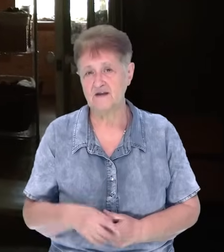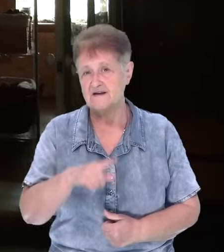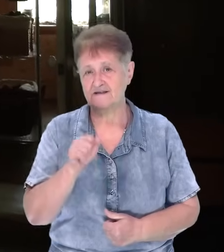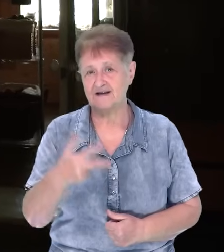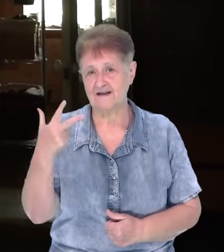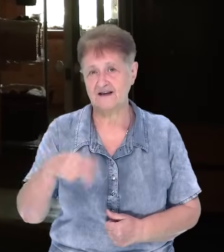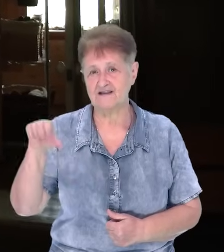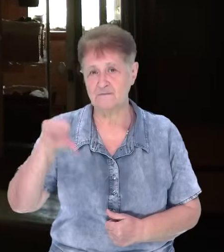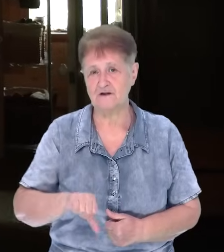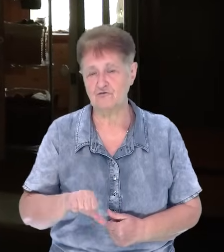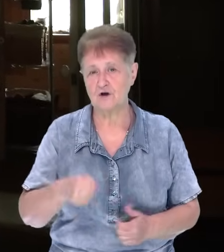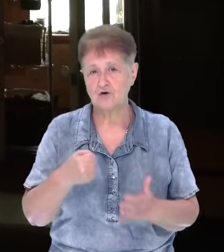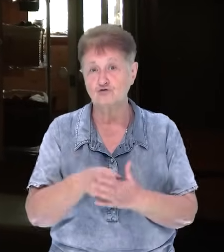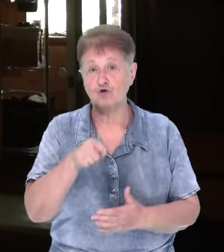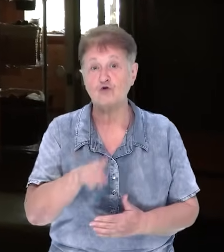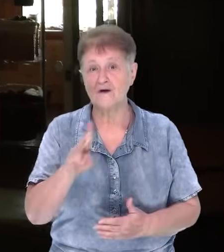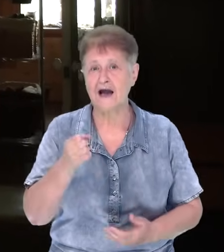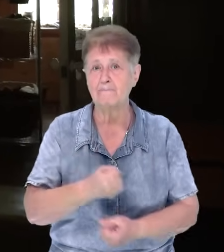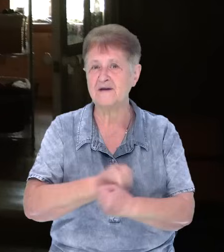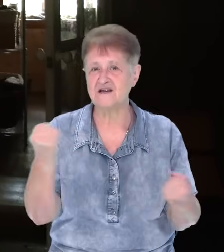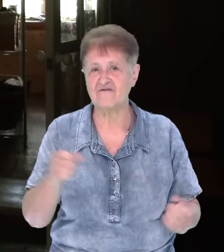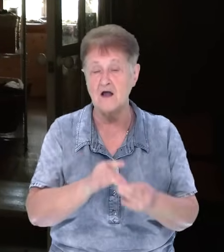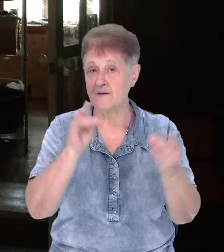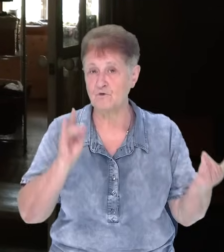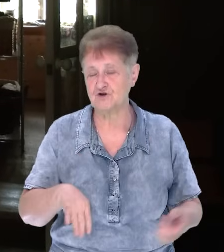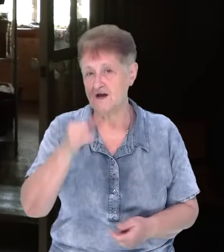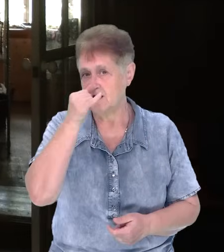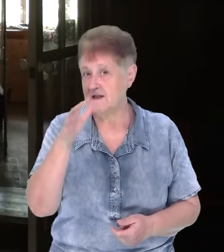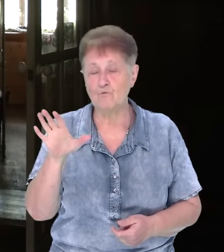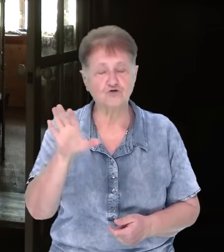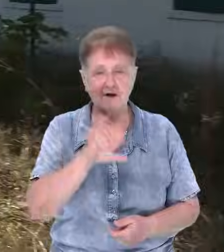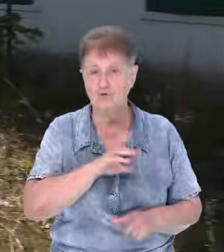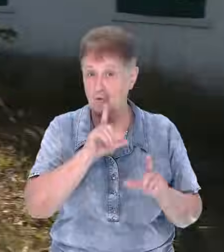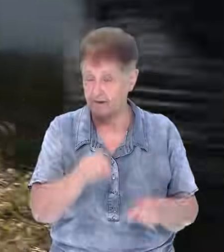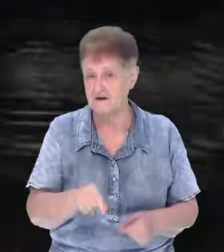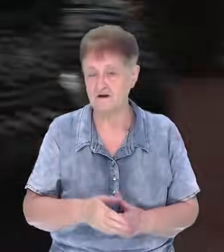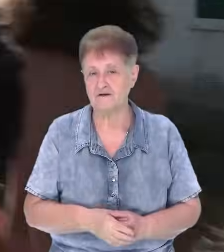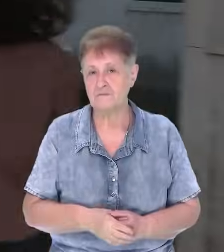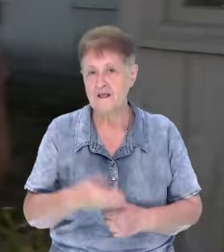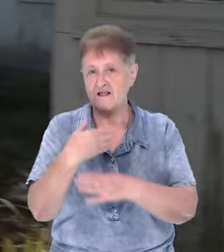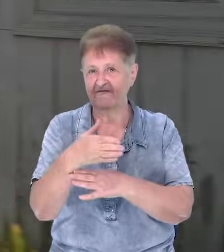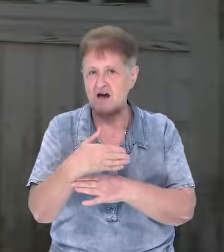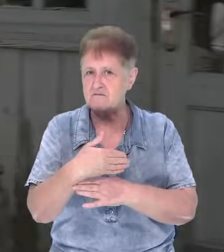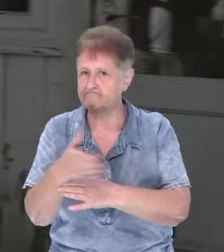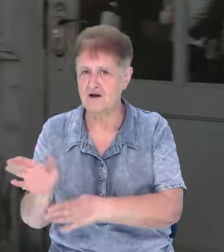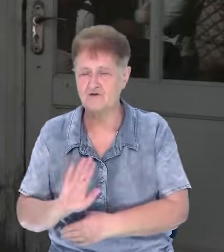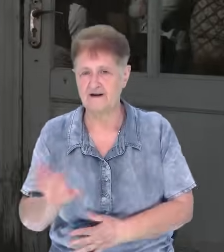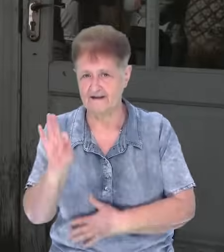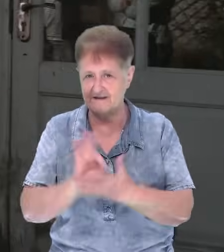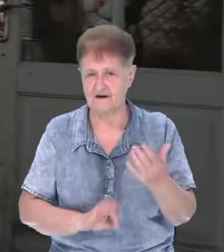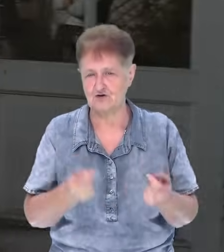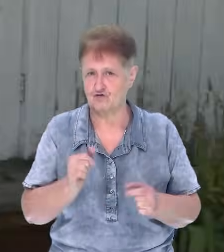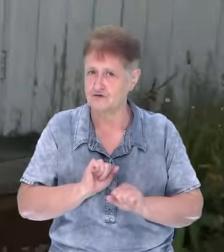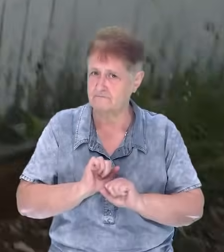за півгодини до того, як підірвали мости вже, і не можна було приїхати, тобто в останню хвилину. Вхідні двері піддаються не з першого разу.